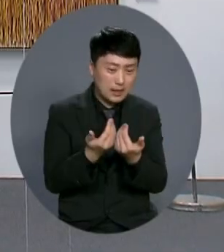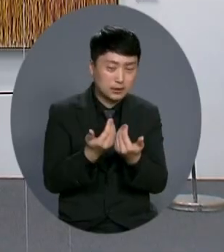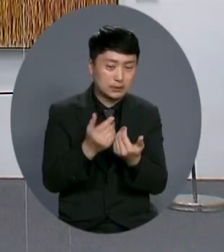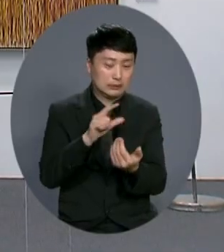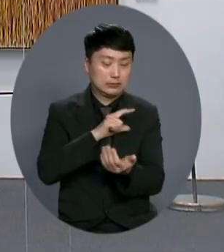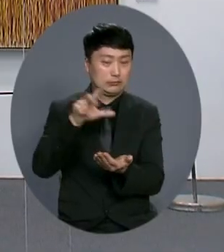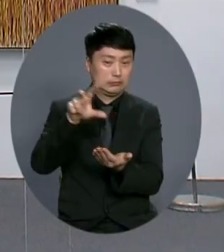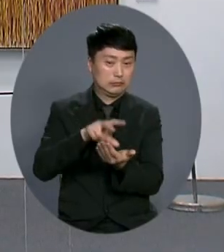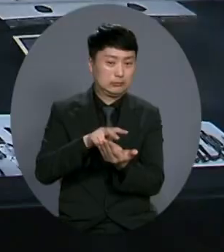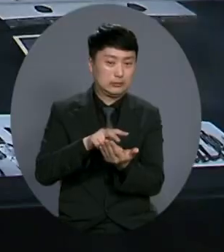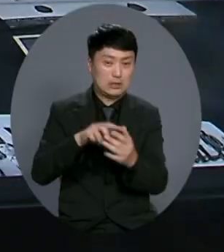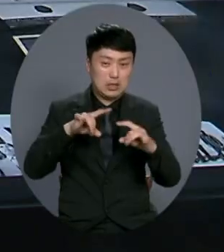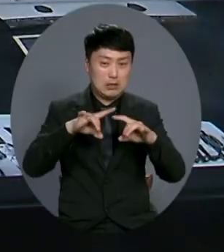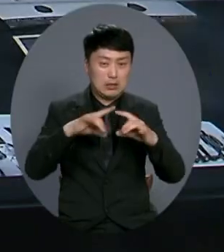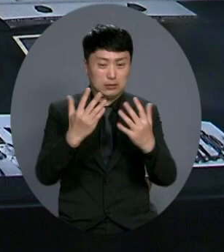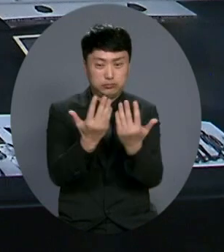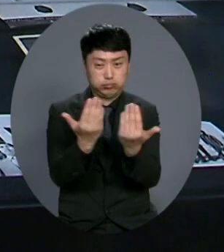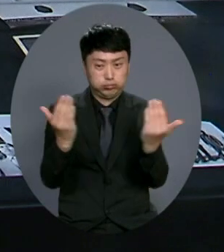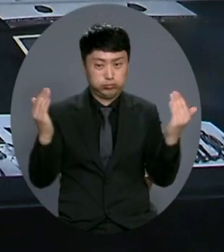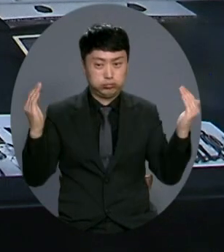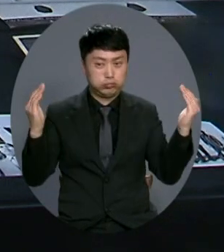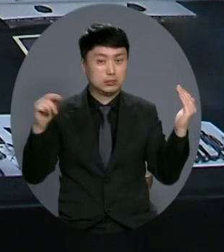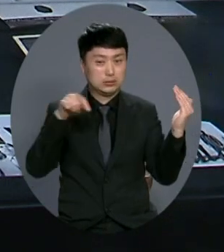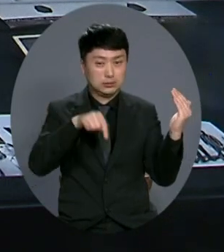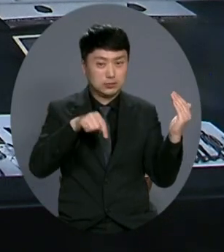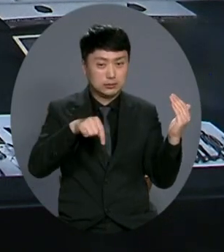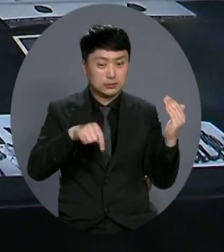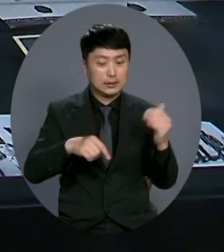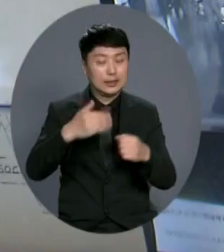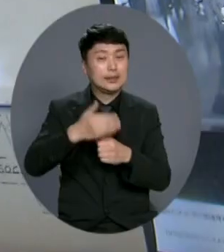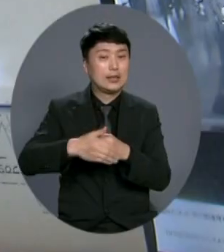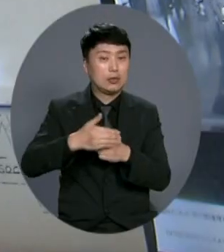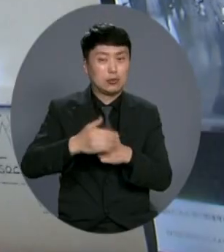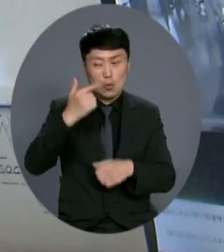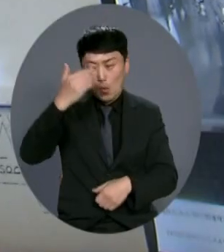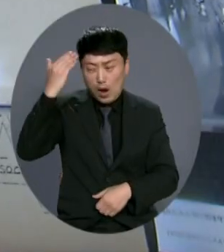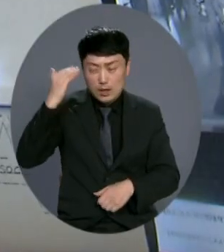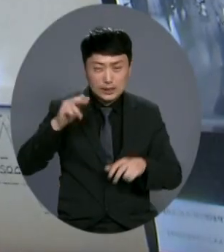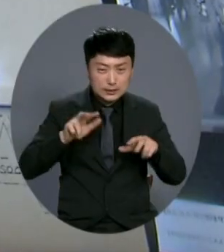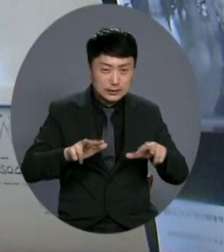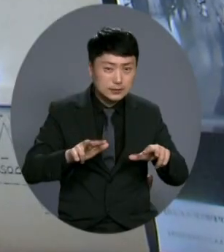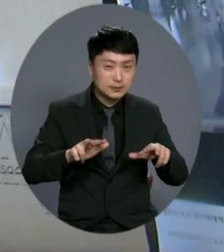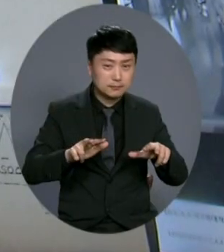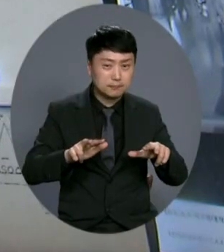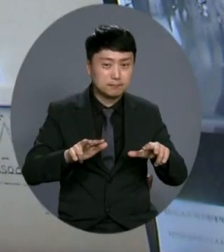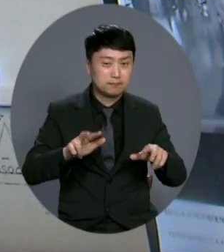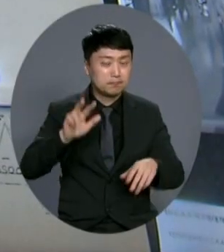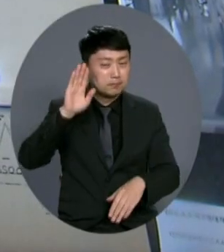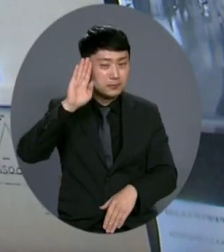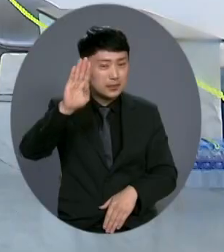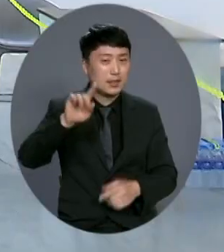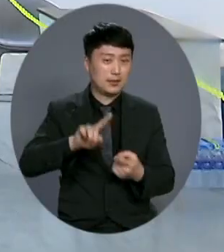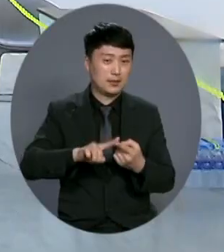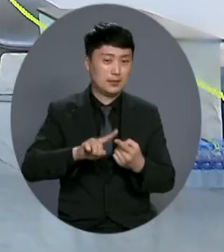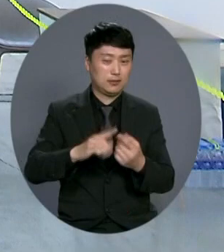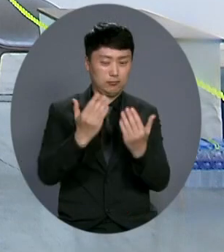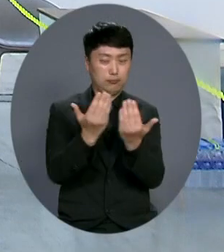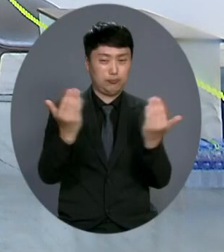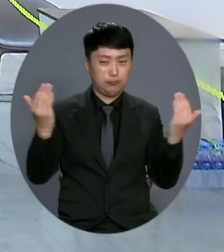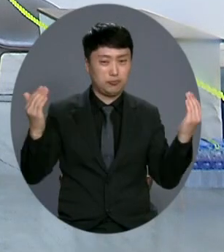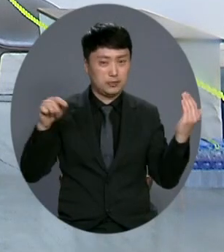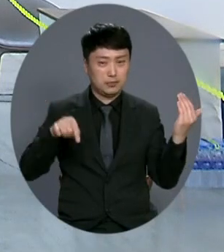한 아카이브 전시에선 현대 미술의 메카였던 대구의 과거와 현재, 미래를 조망할 수 있습니다.